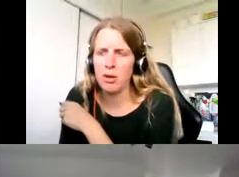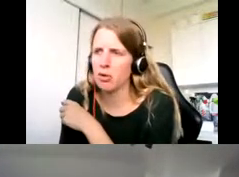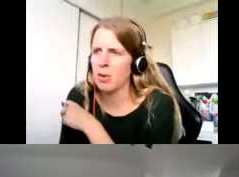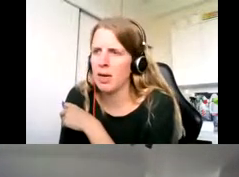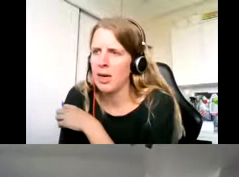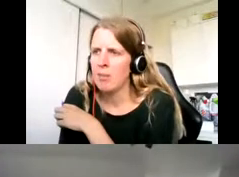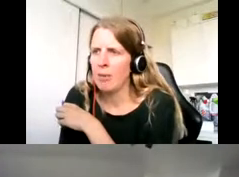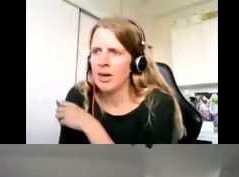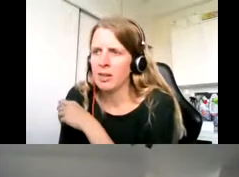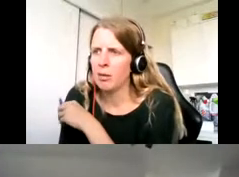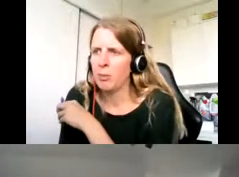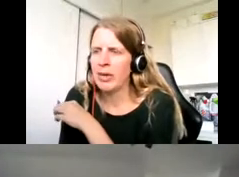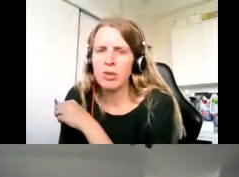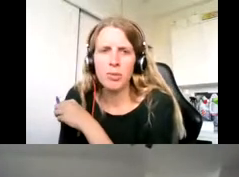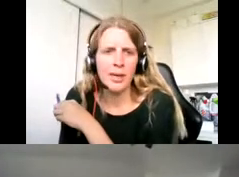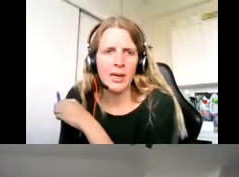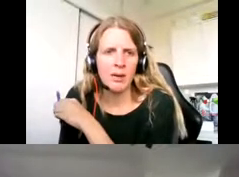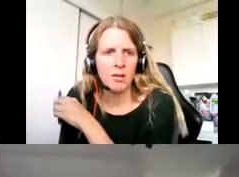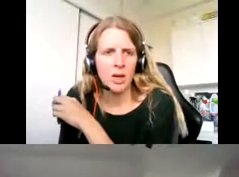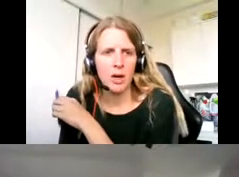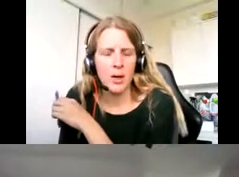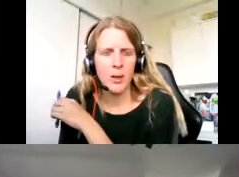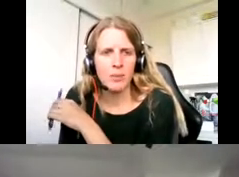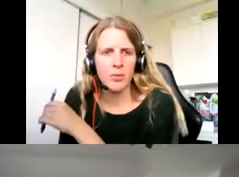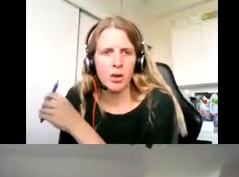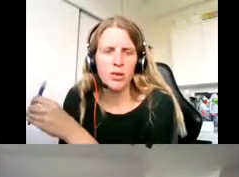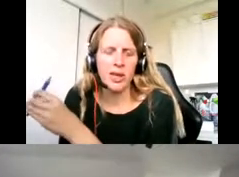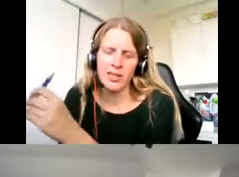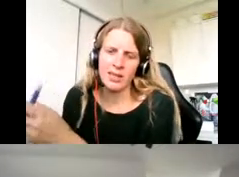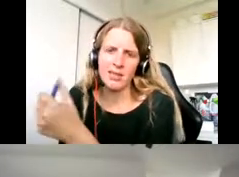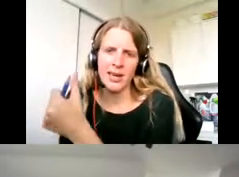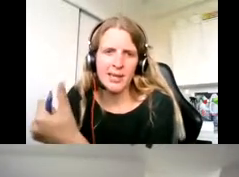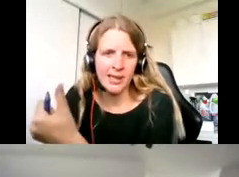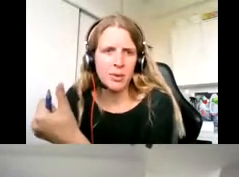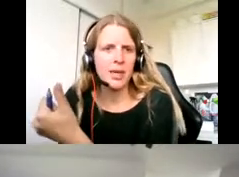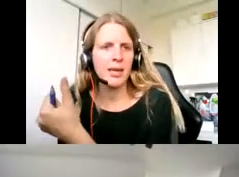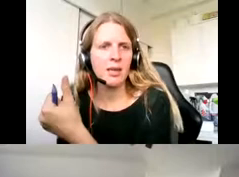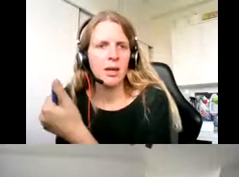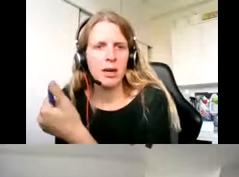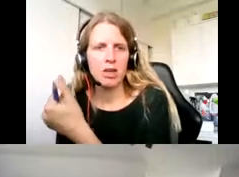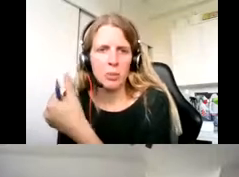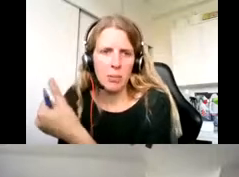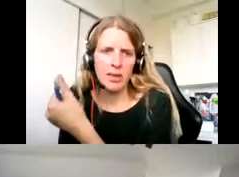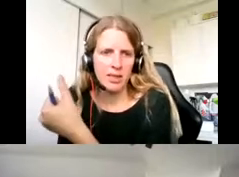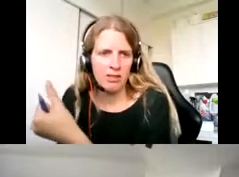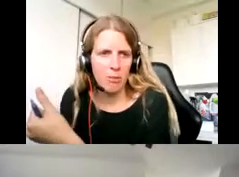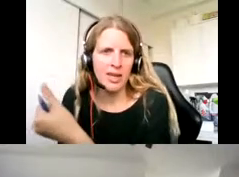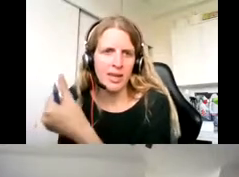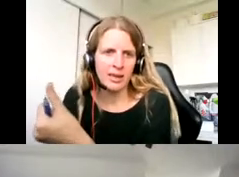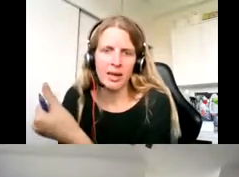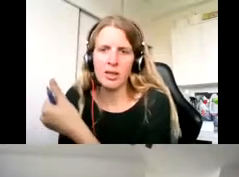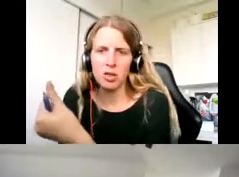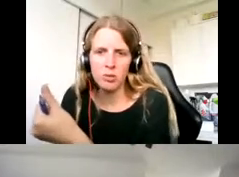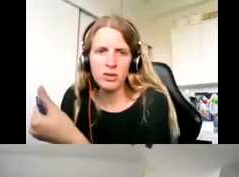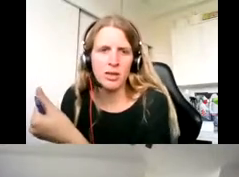we beseffen dat ook wel. Maar we gaan het een keer op een manier moeten bekijken dat het... je moet enerzijds de draagkracht bekijken. Het speelplein zelf, hebben die